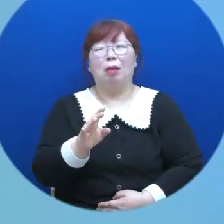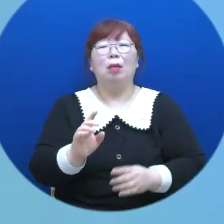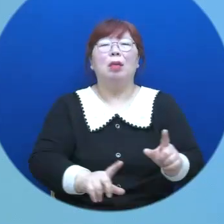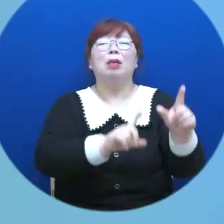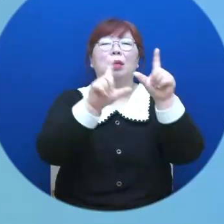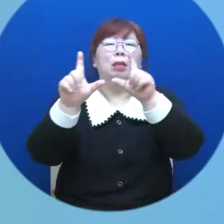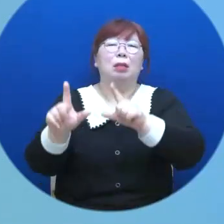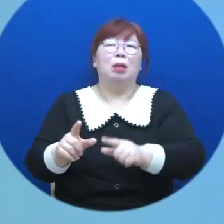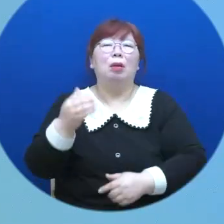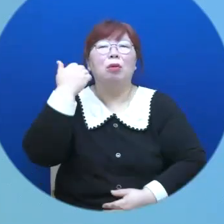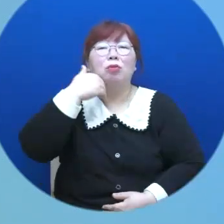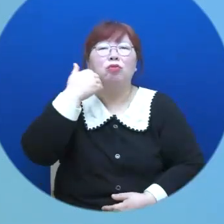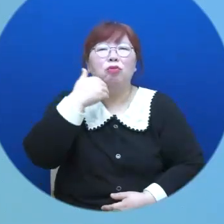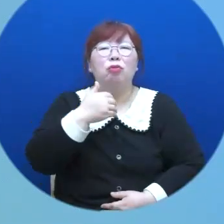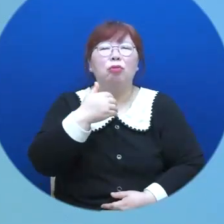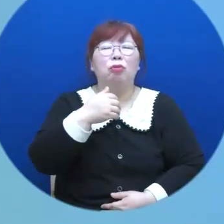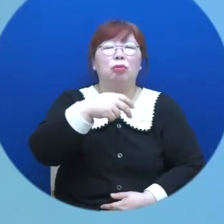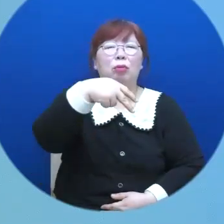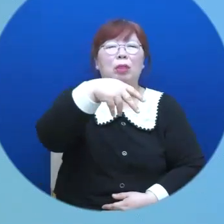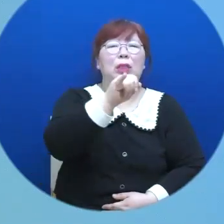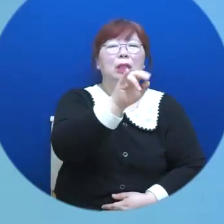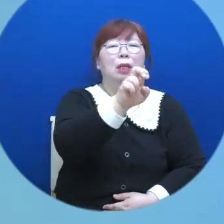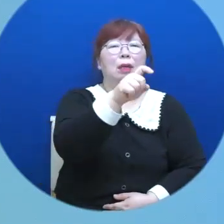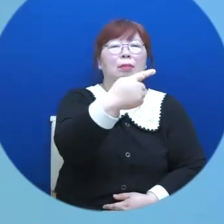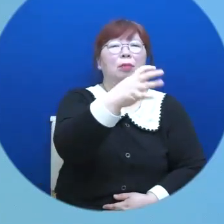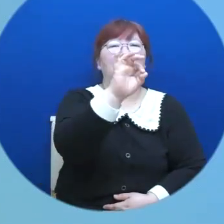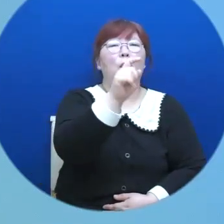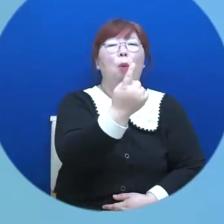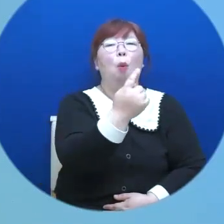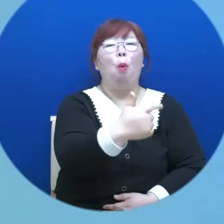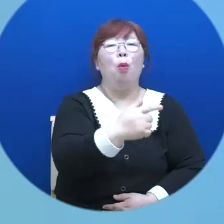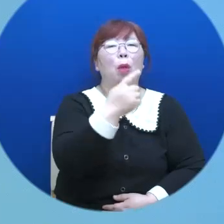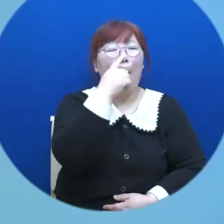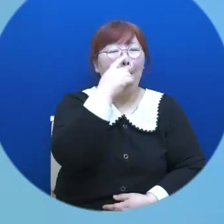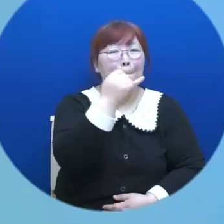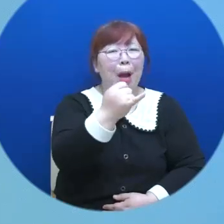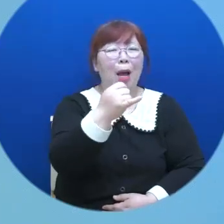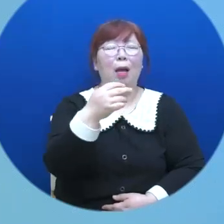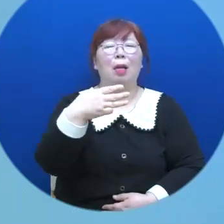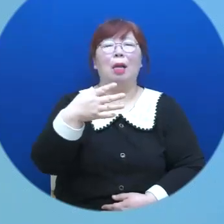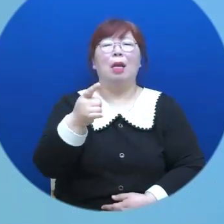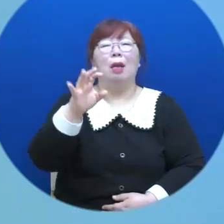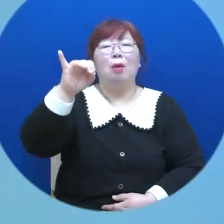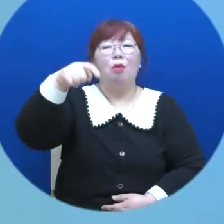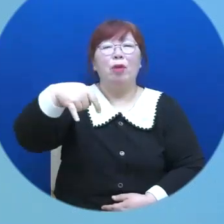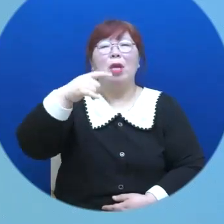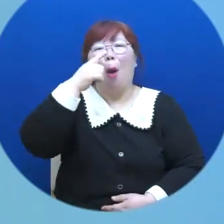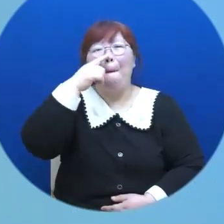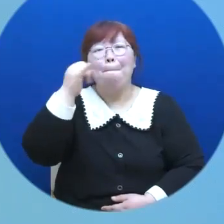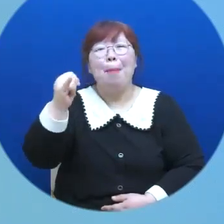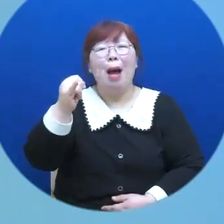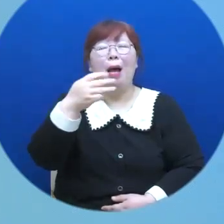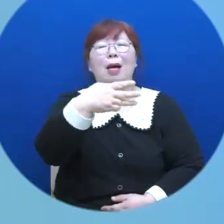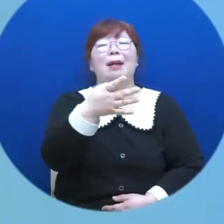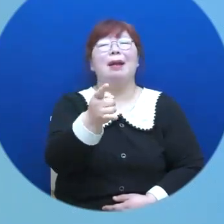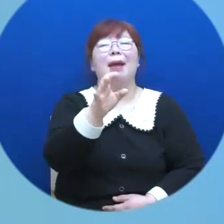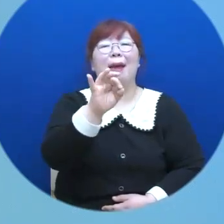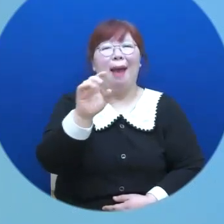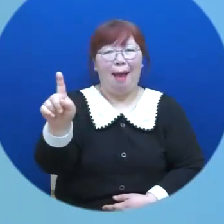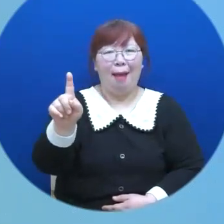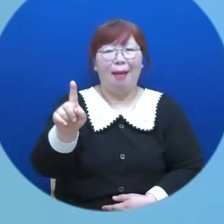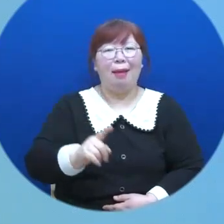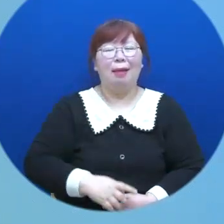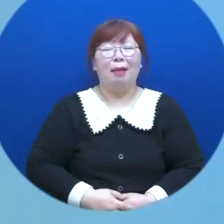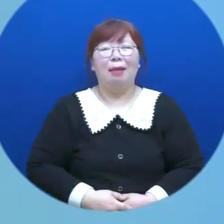누구? 시몬의 어머니, 레위의 어머니였다. 그러면 이 아이들이